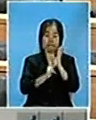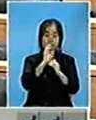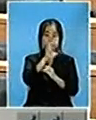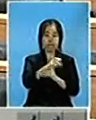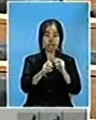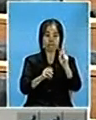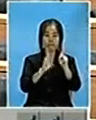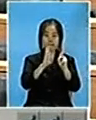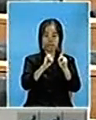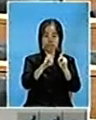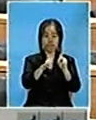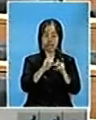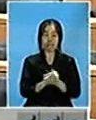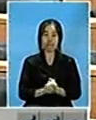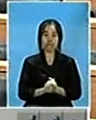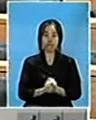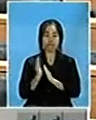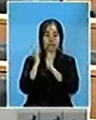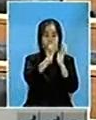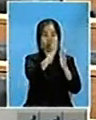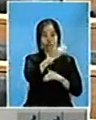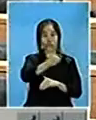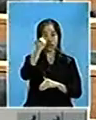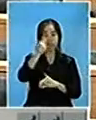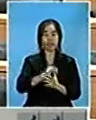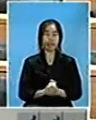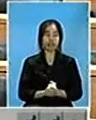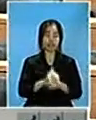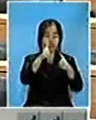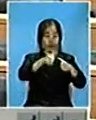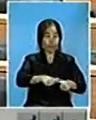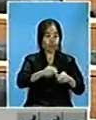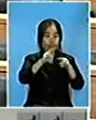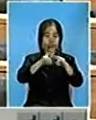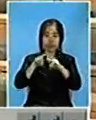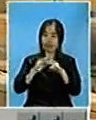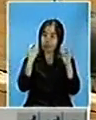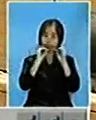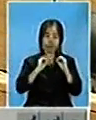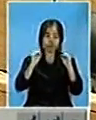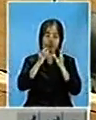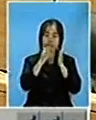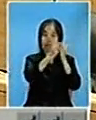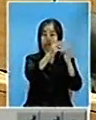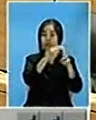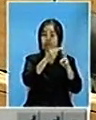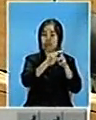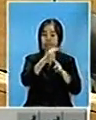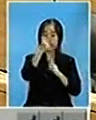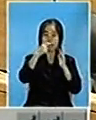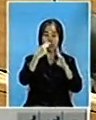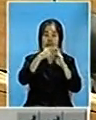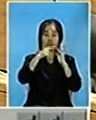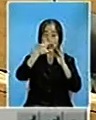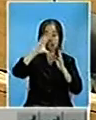ท่านใส่ร้ายเสียดสีผู้อื่นนะครับขณะที่มาอยู่ในห้องประชุม ท่านเอ่ยอ้างชื่อท่านเฉลิมอยู่บำรุ